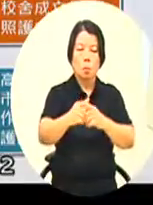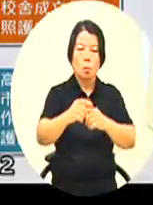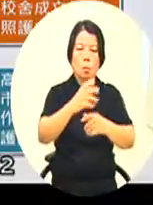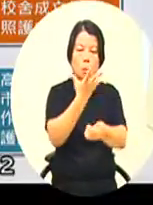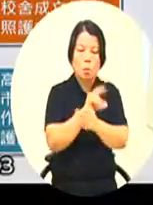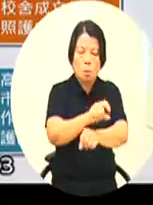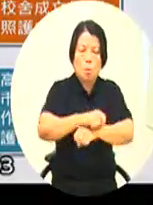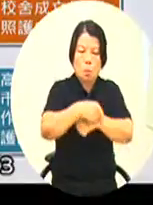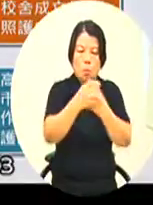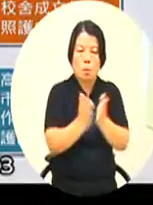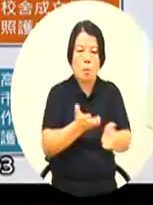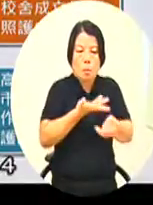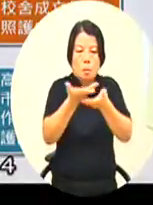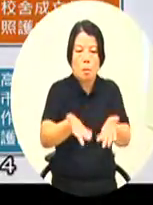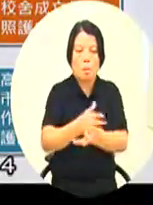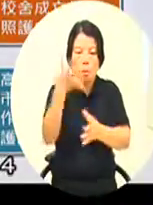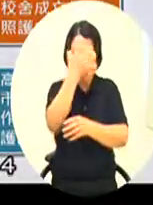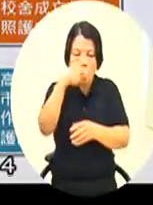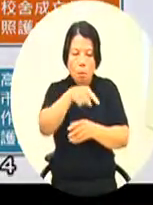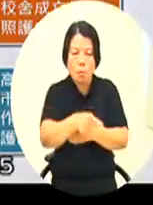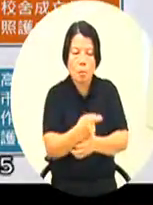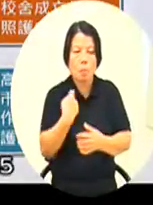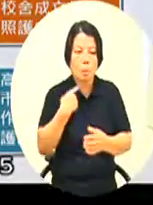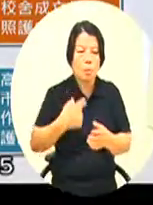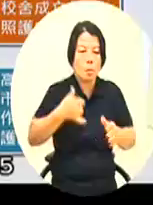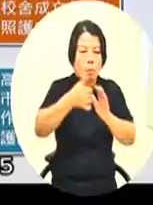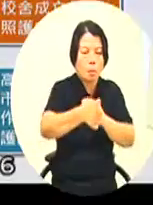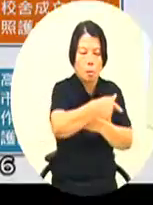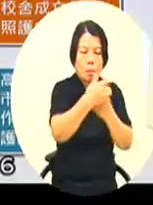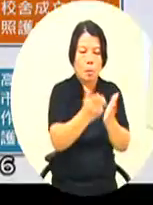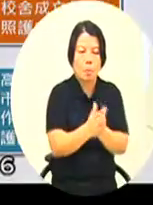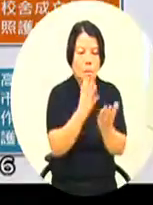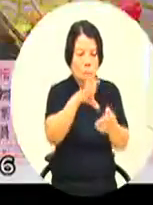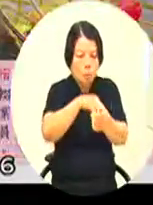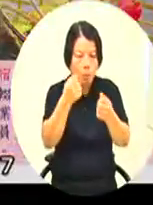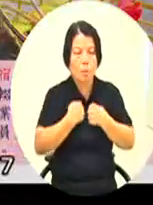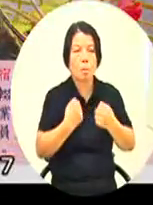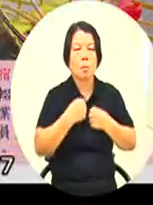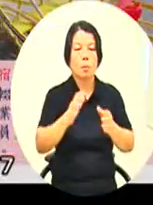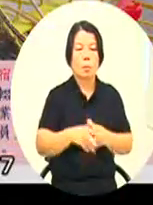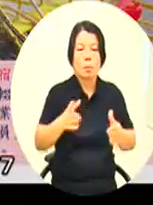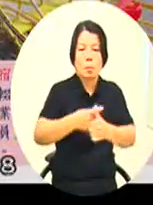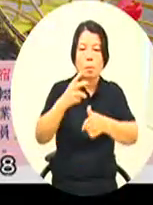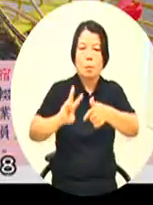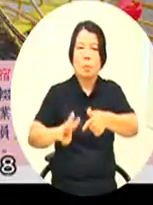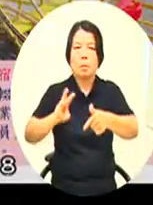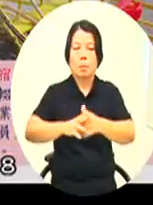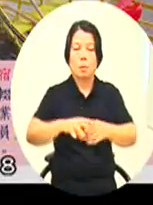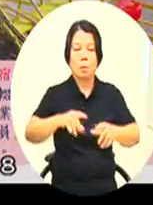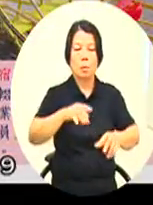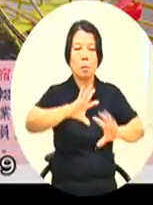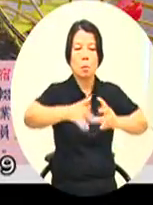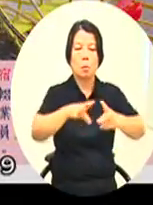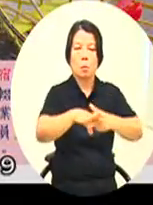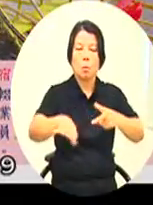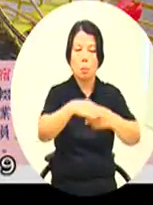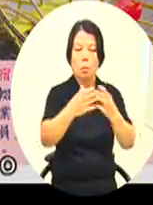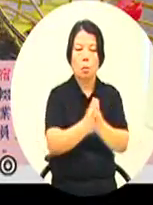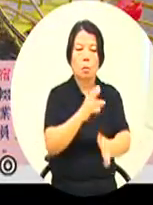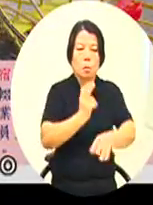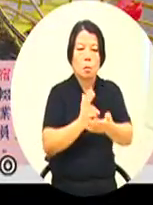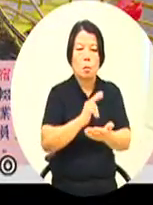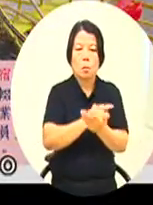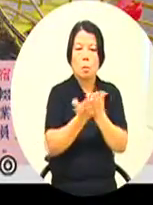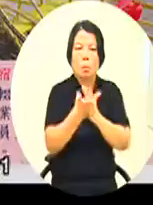人的日托中心，那我们期待这个方模式呢会继续推广。那甲仙的中心国小作为我们的艺能家园，